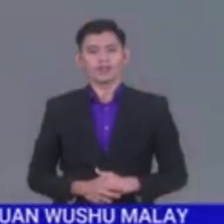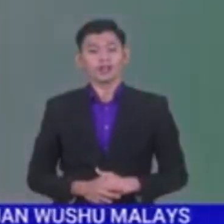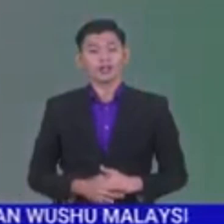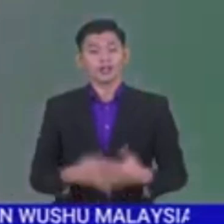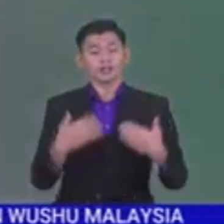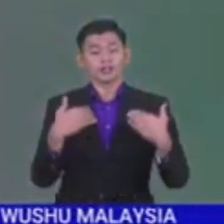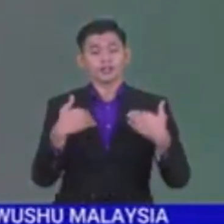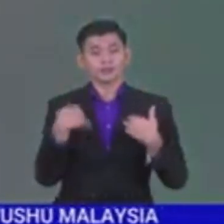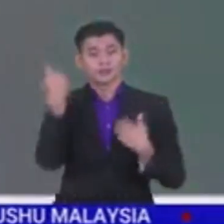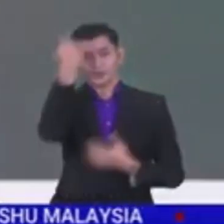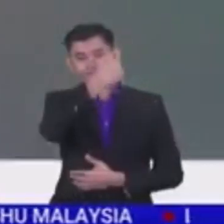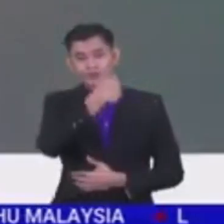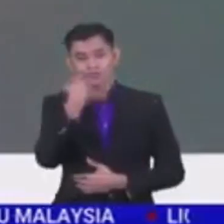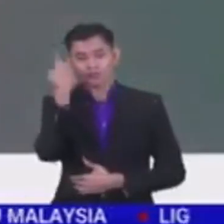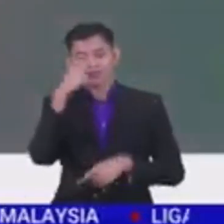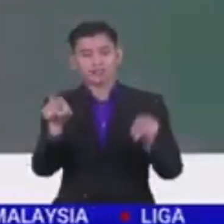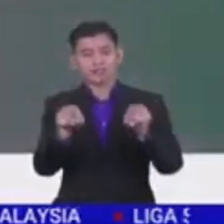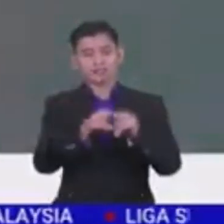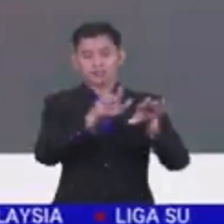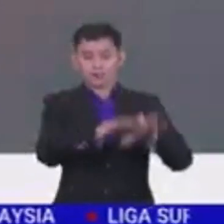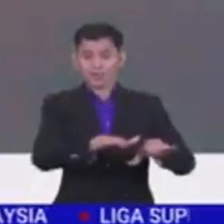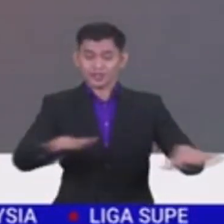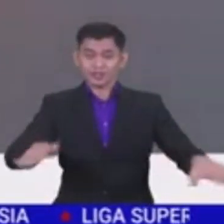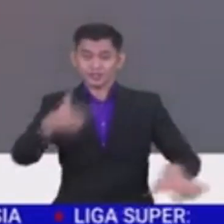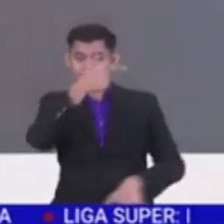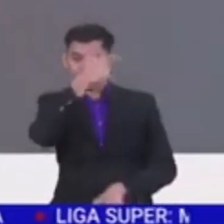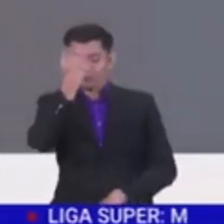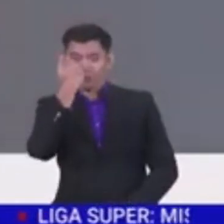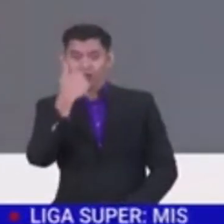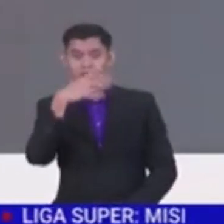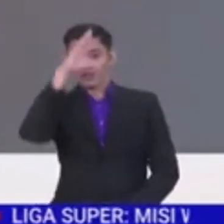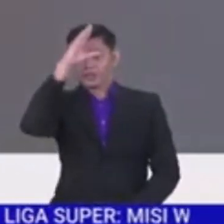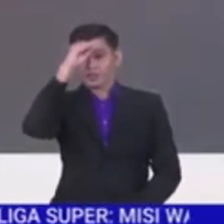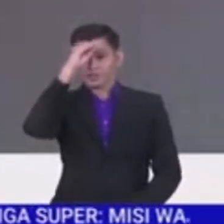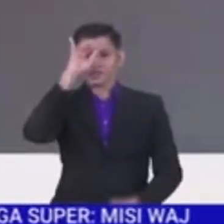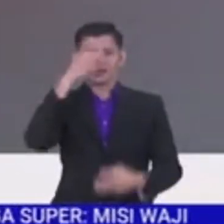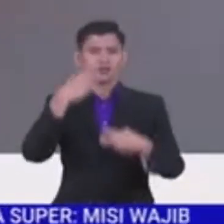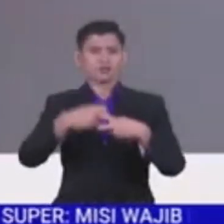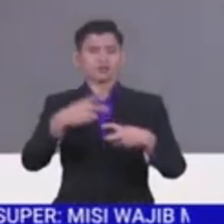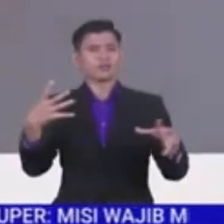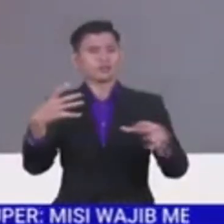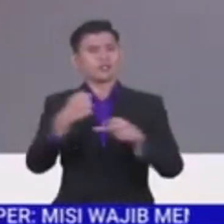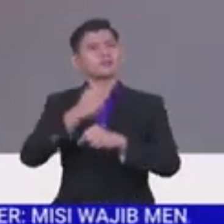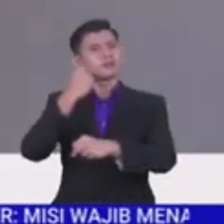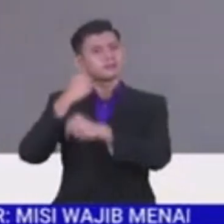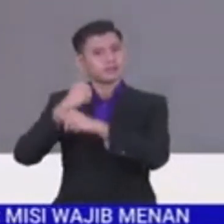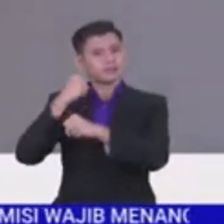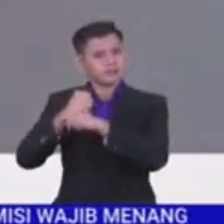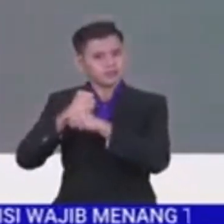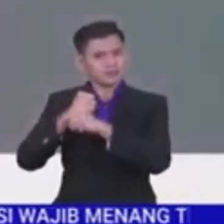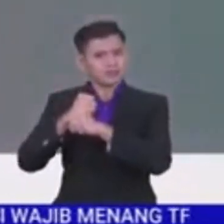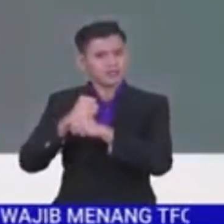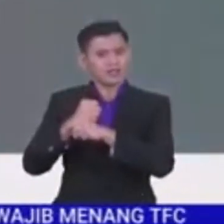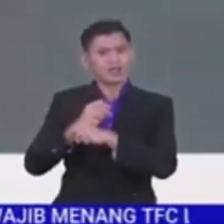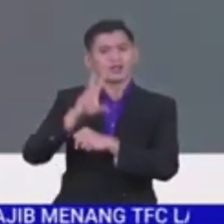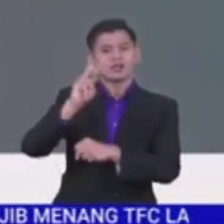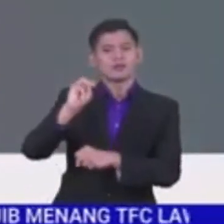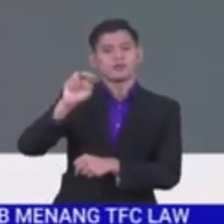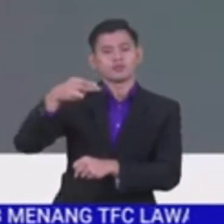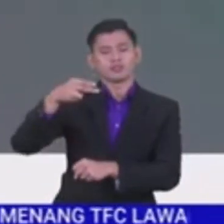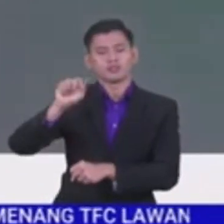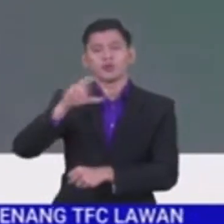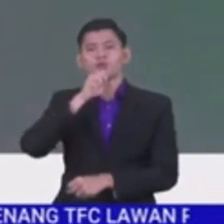Miliki raut wajah seperti kanak-kanak menyebabkan seorang lelaki sukar mendapatkan pekerjaan. Mao Sheng,